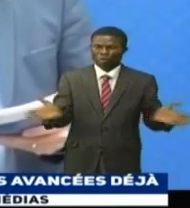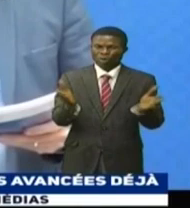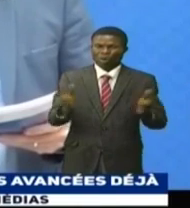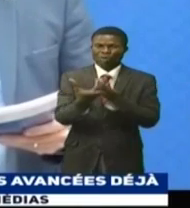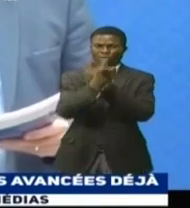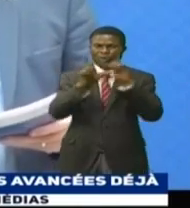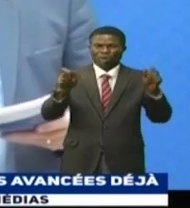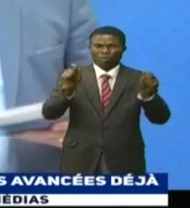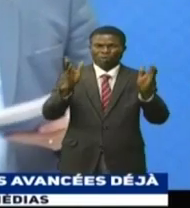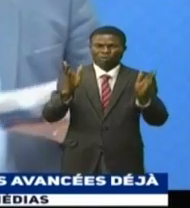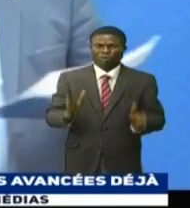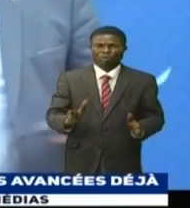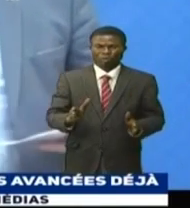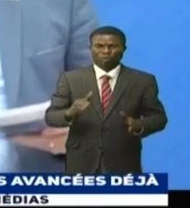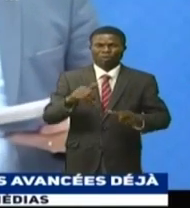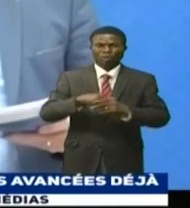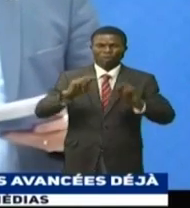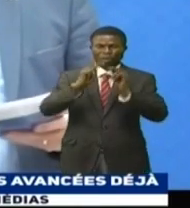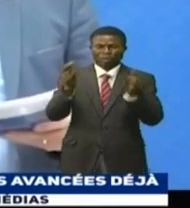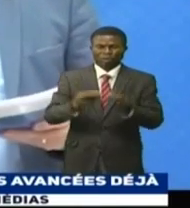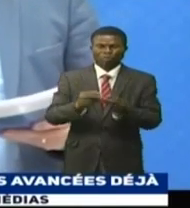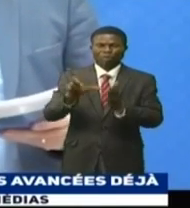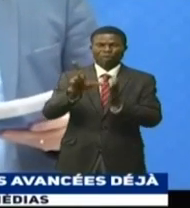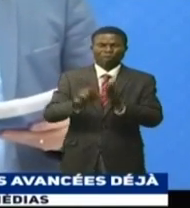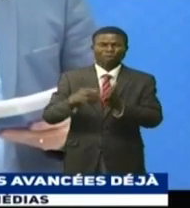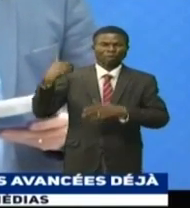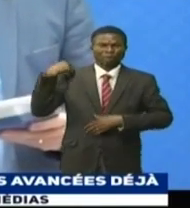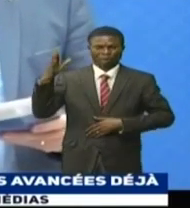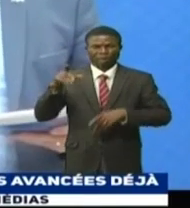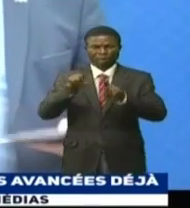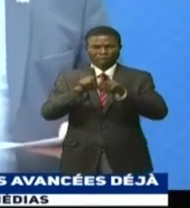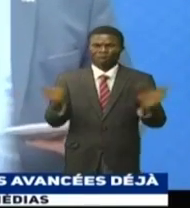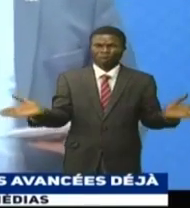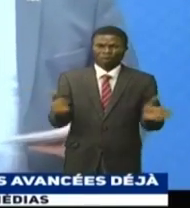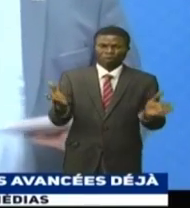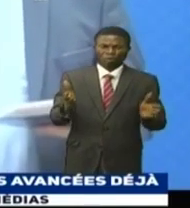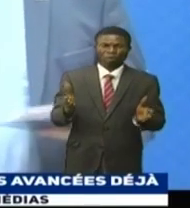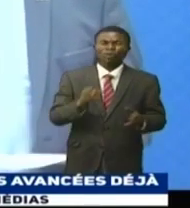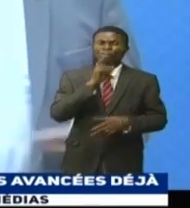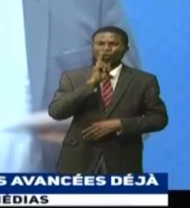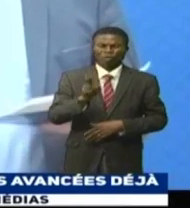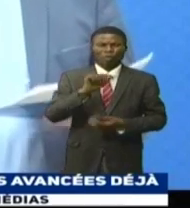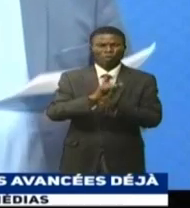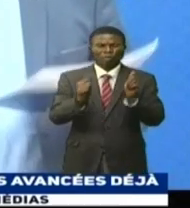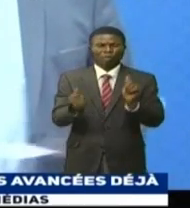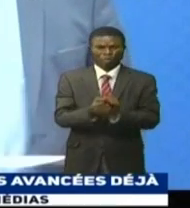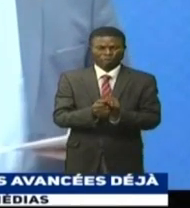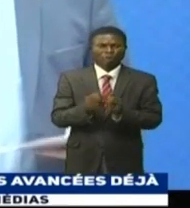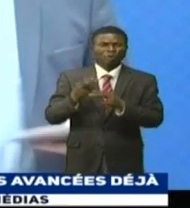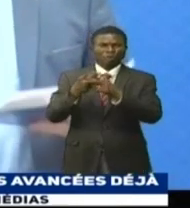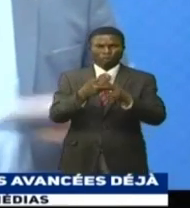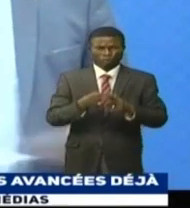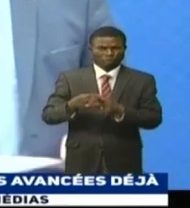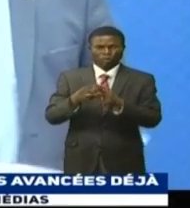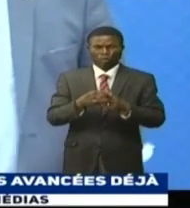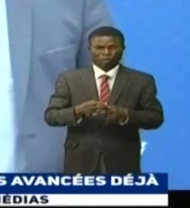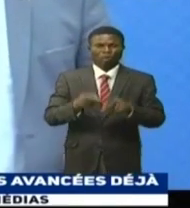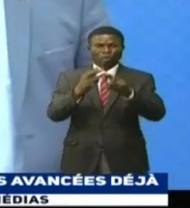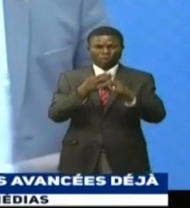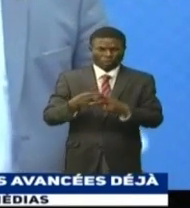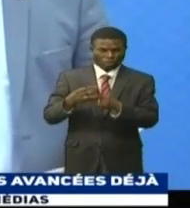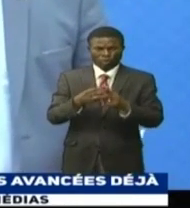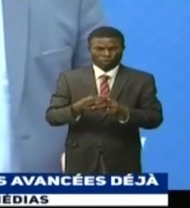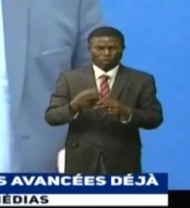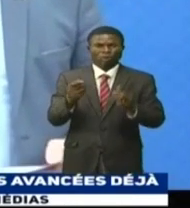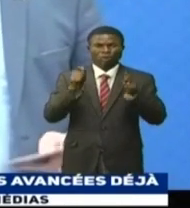au niveau de du cadre juridique ainsi que de renforcer bien sûr toutes les questions de sécurité de c'était des